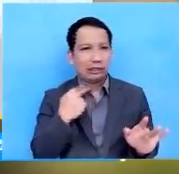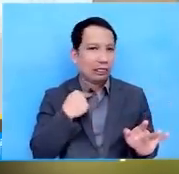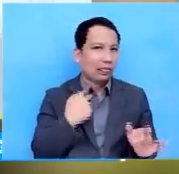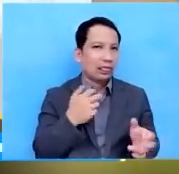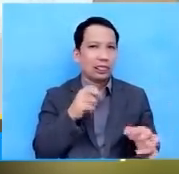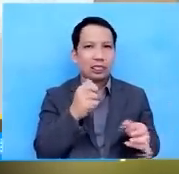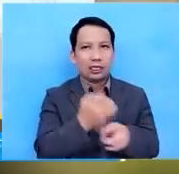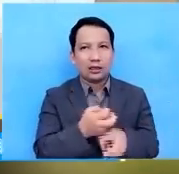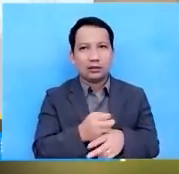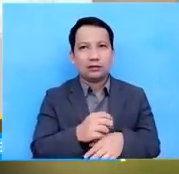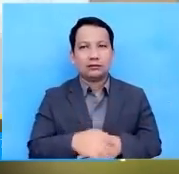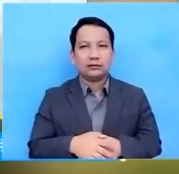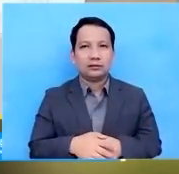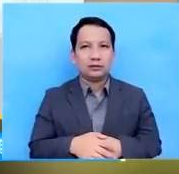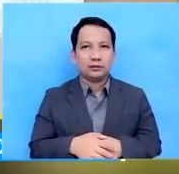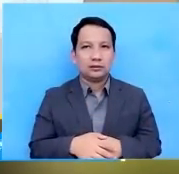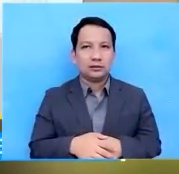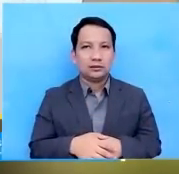Airport,